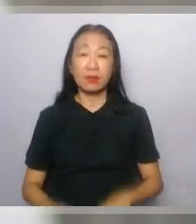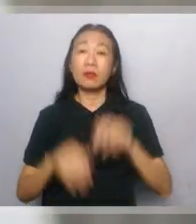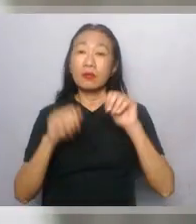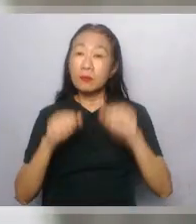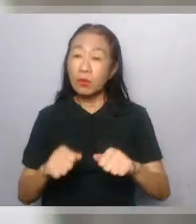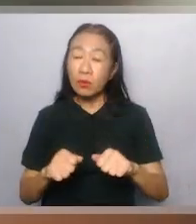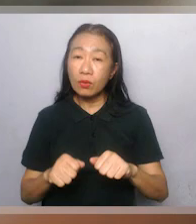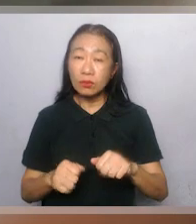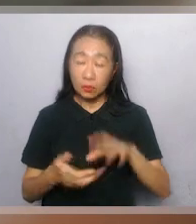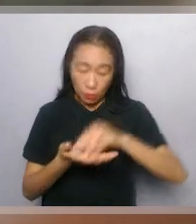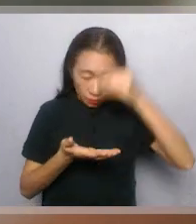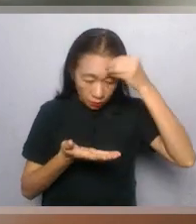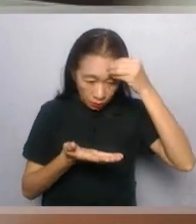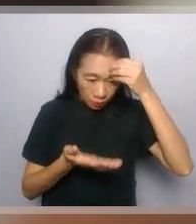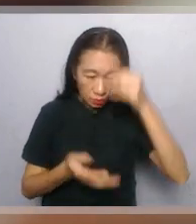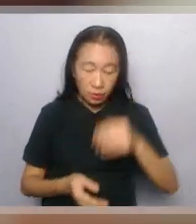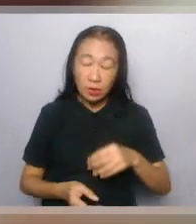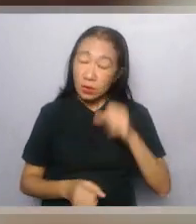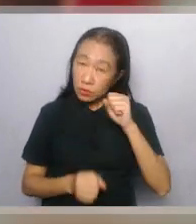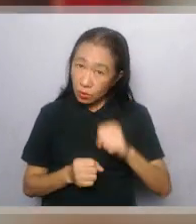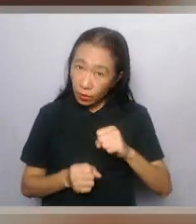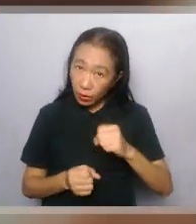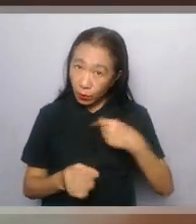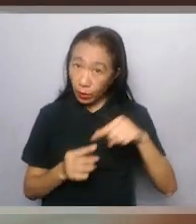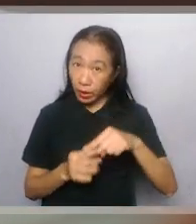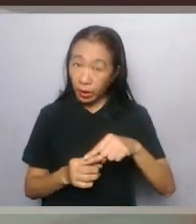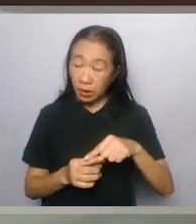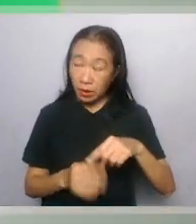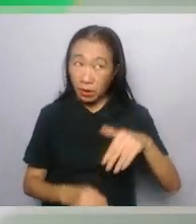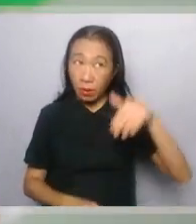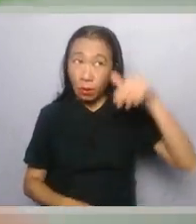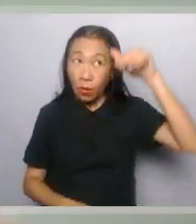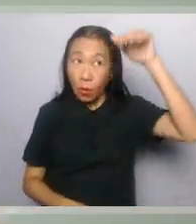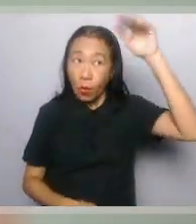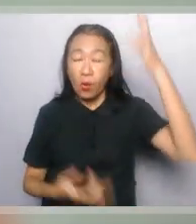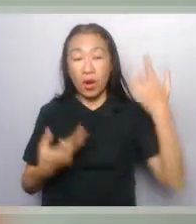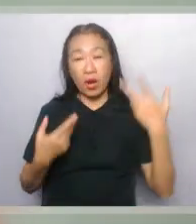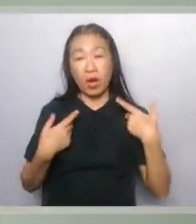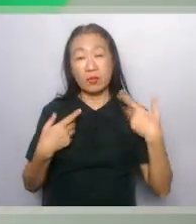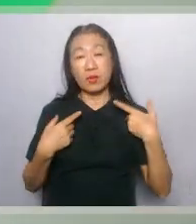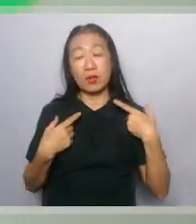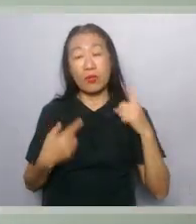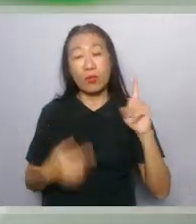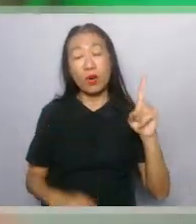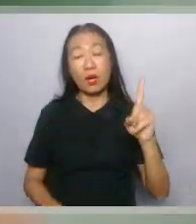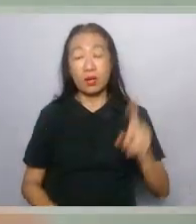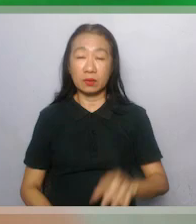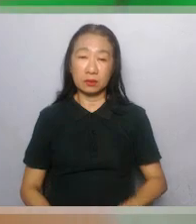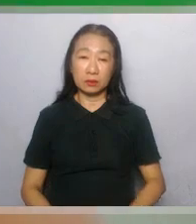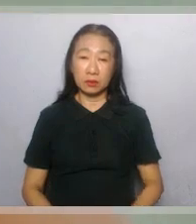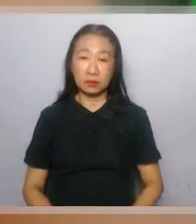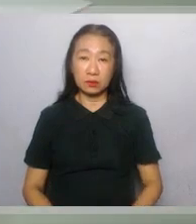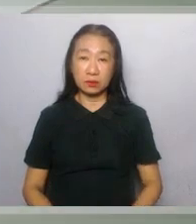dapat niyang matutunan para paglaki niya, meron siyang magiging